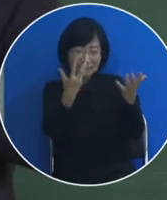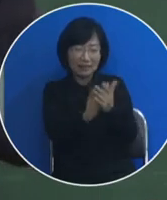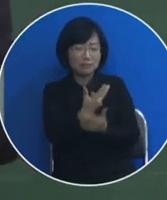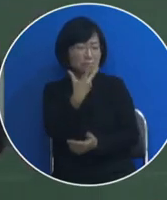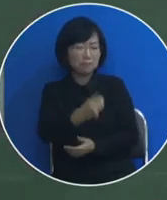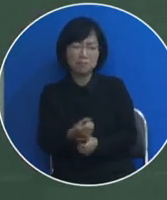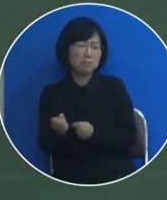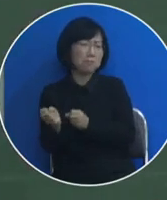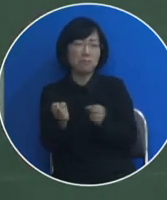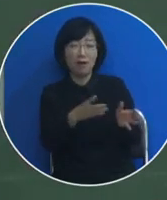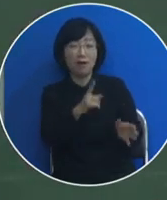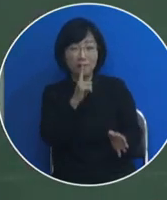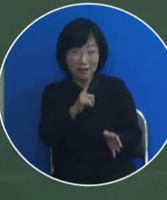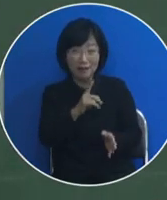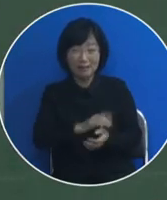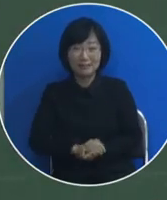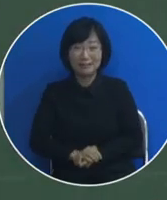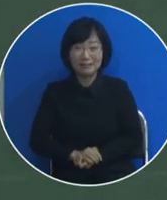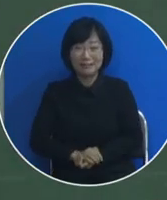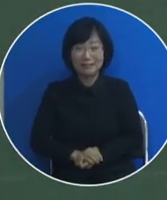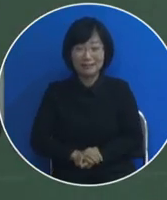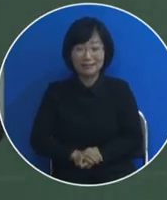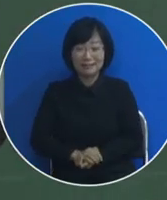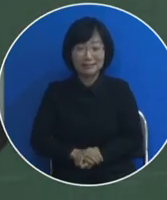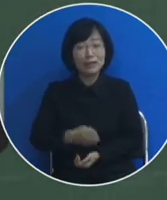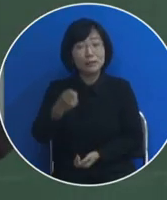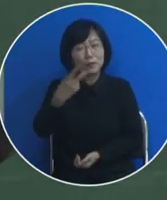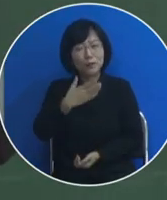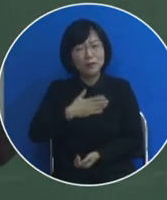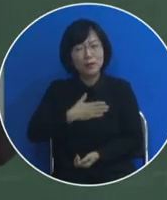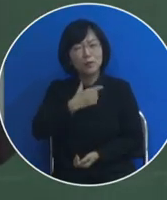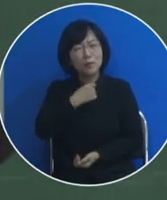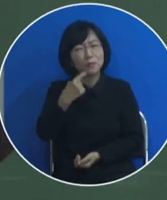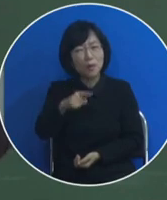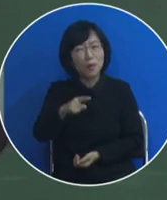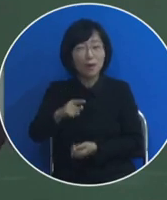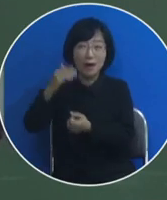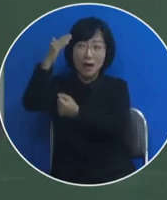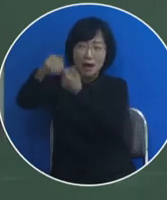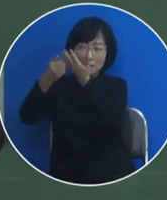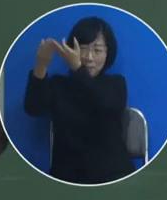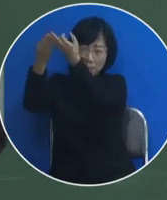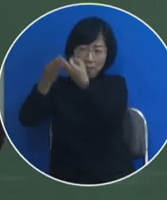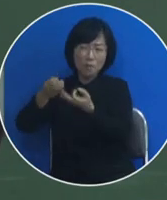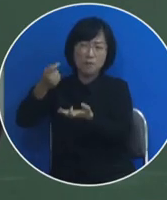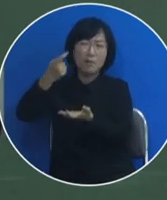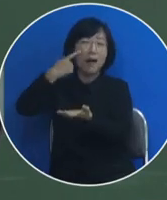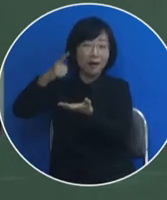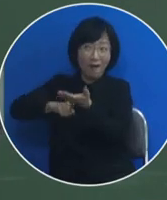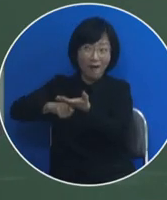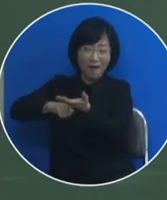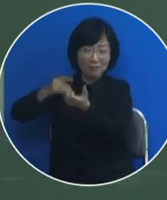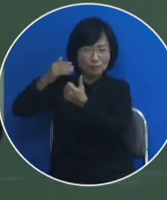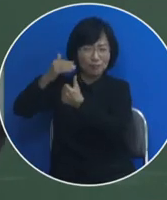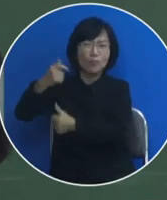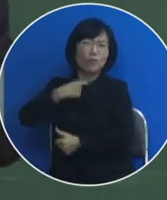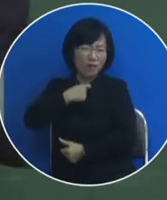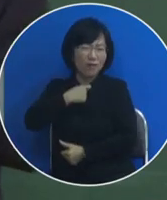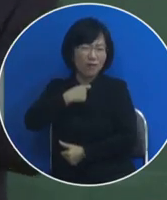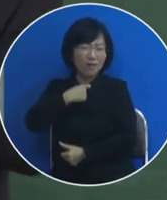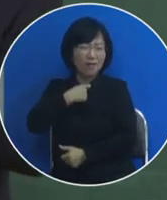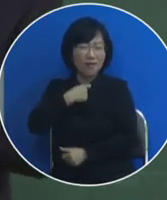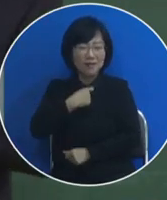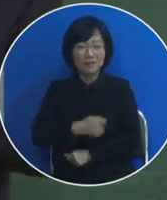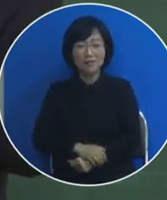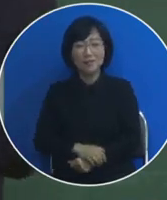more important was that afterwards. 그에게 그리스도께 발견되기를 원한다. To be found in Christ. 아니 발견됐는데 뭐 발견되기 원합니다. He's already been found in Christ. What does he